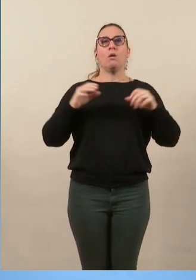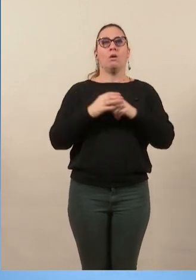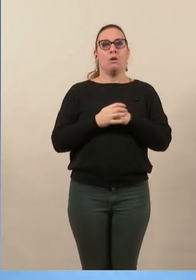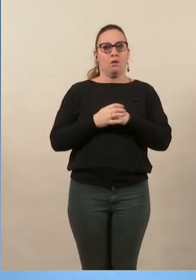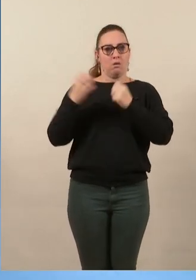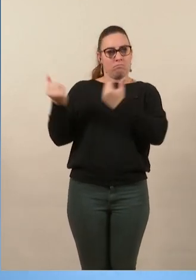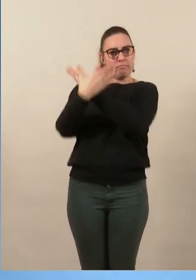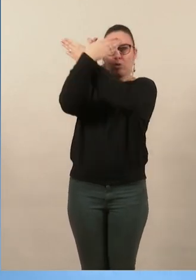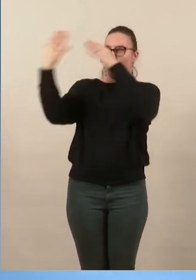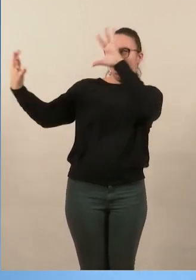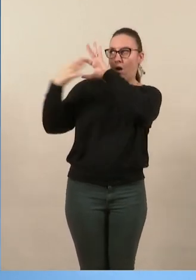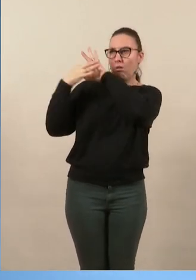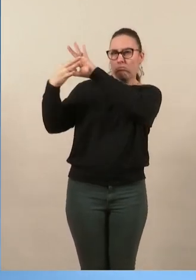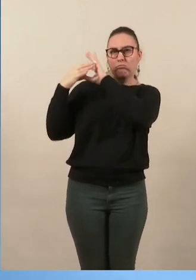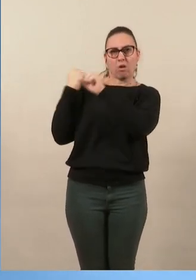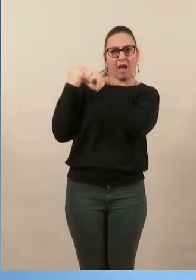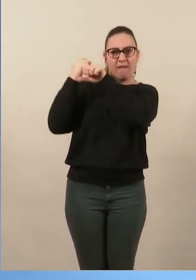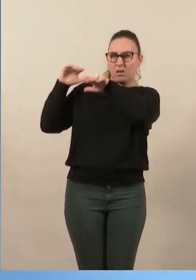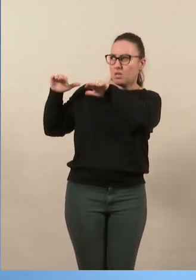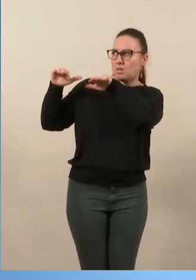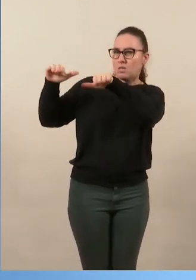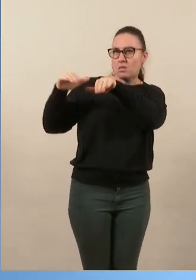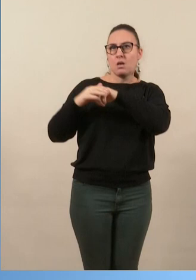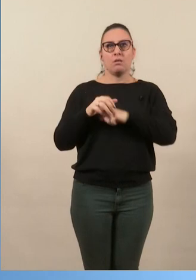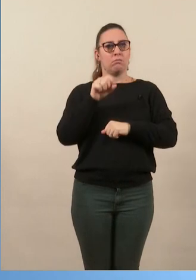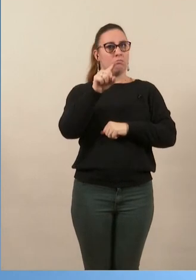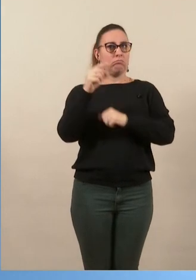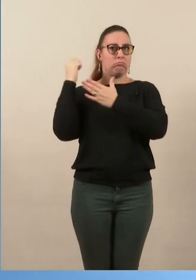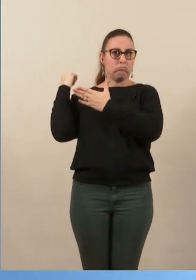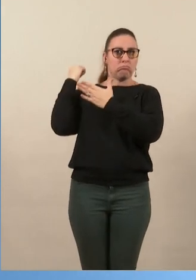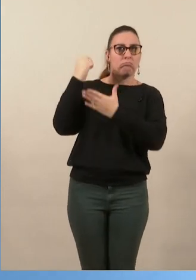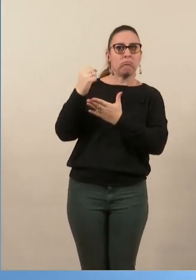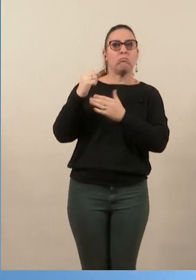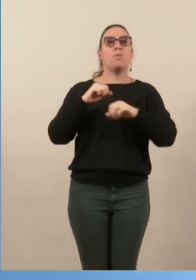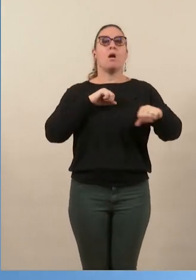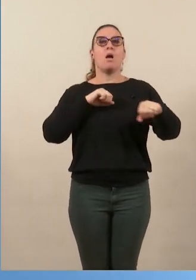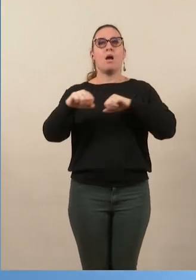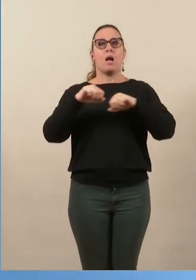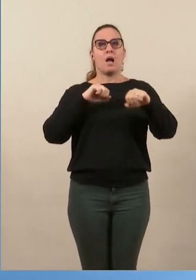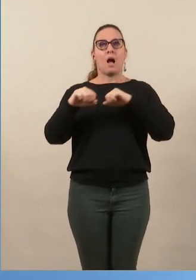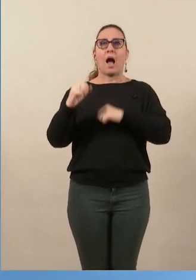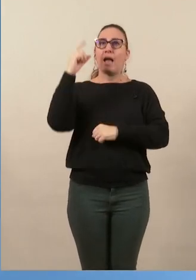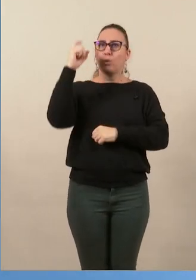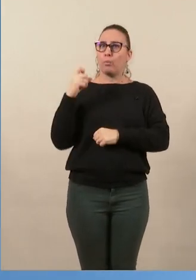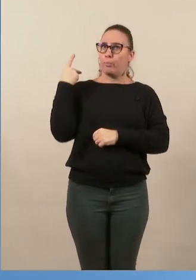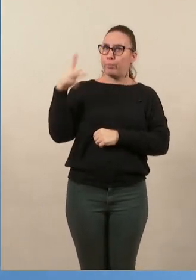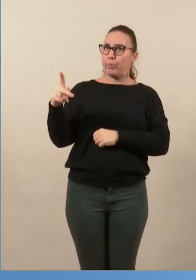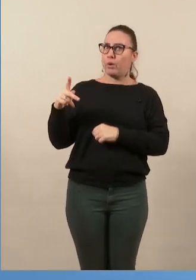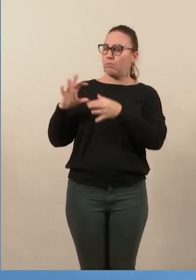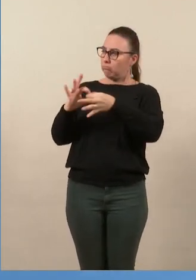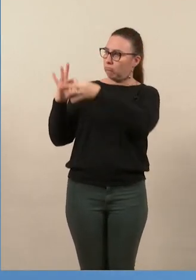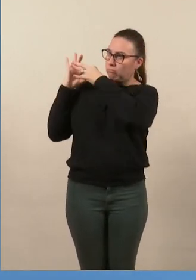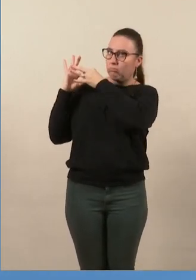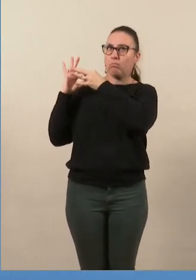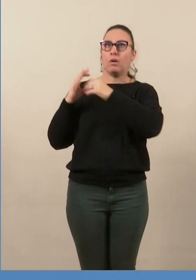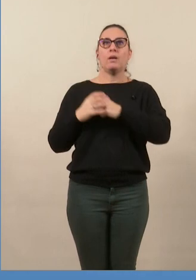de la métropole euh ce programme murmure il est héritier d'ailleurs de d'une action lancée par votre voisin sur